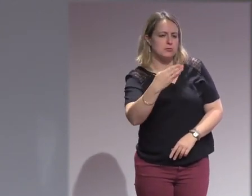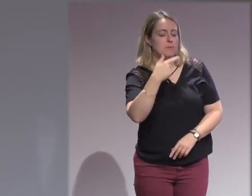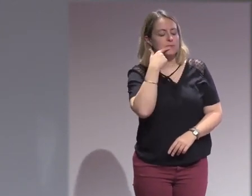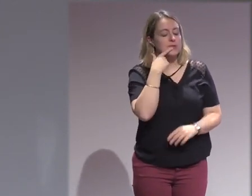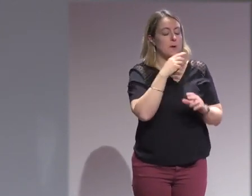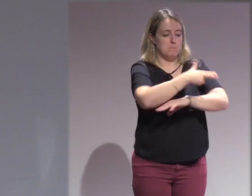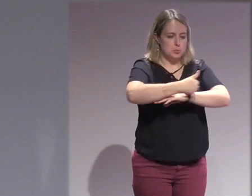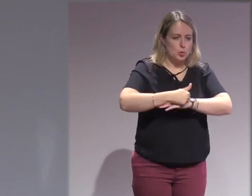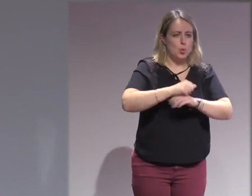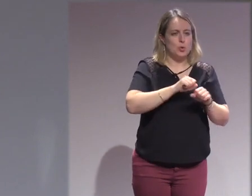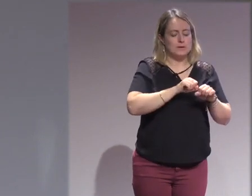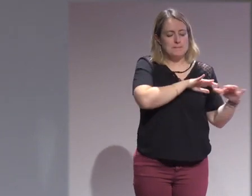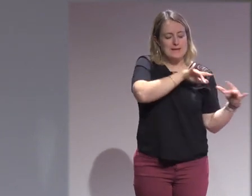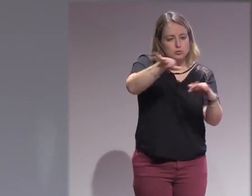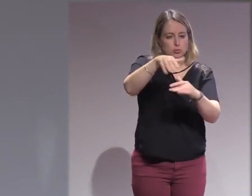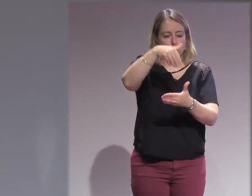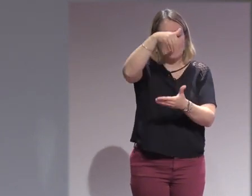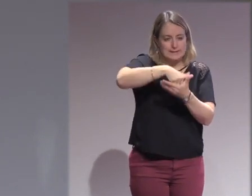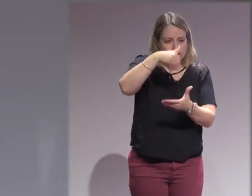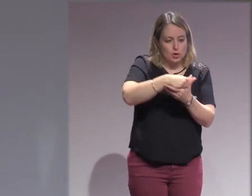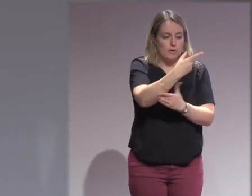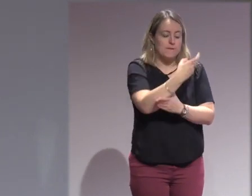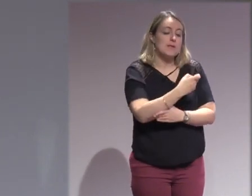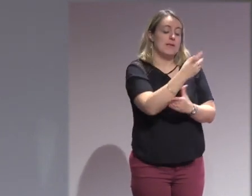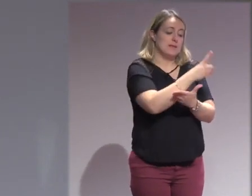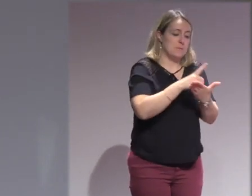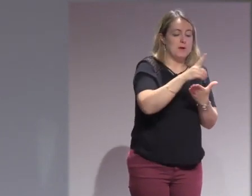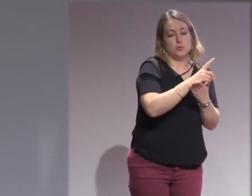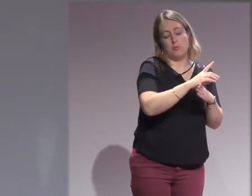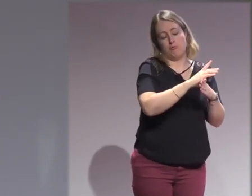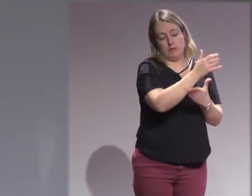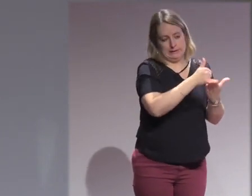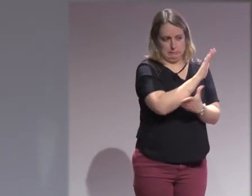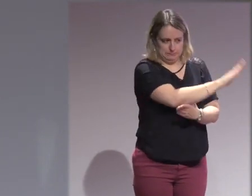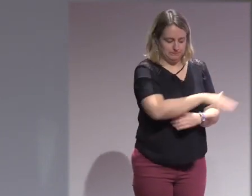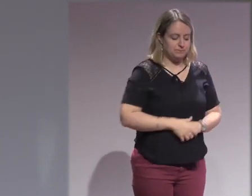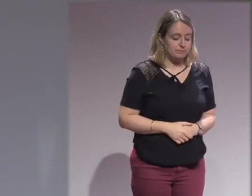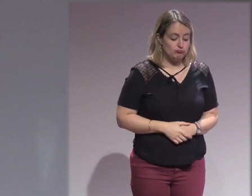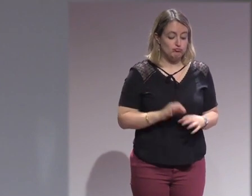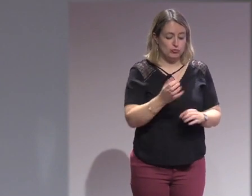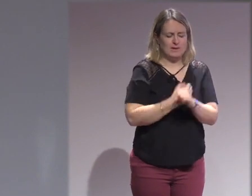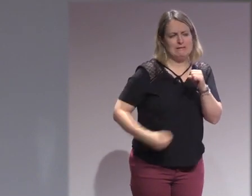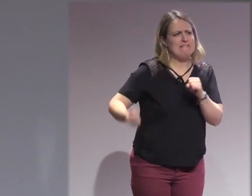migrations intérieures en provenance des départements d'outre-mer, et qui est une institution qui a été mise en place